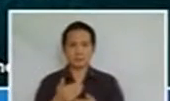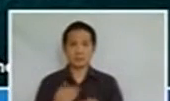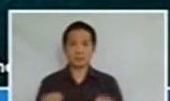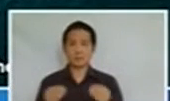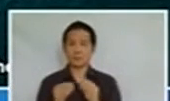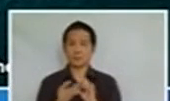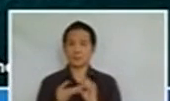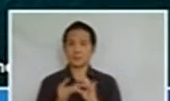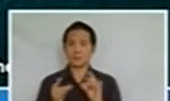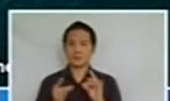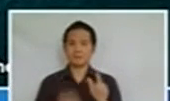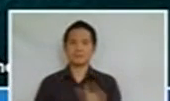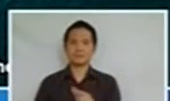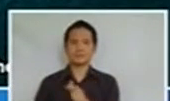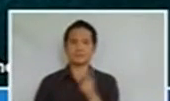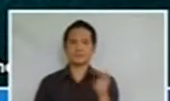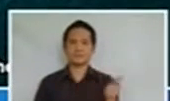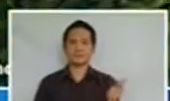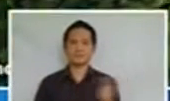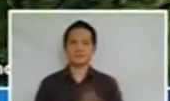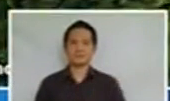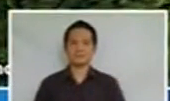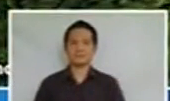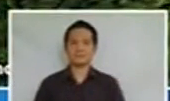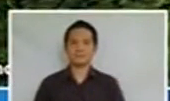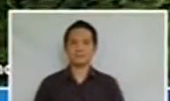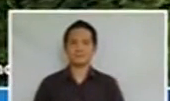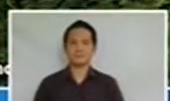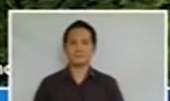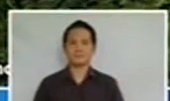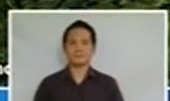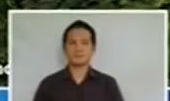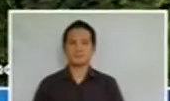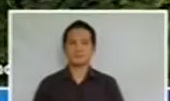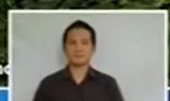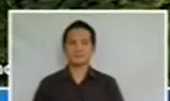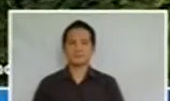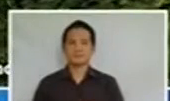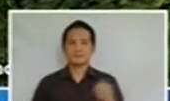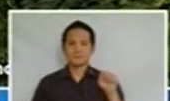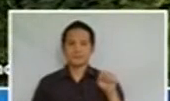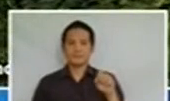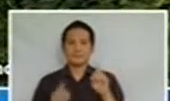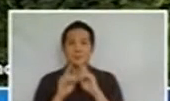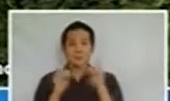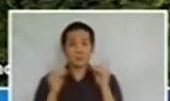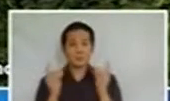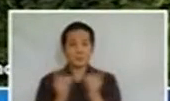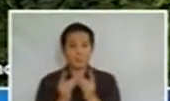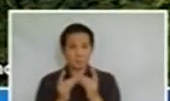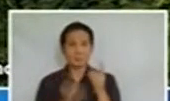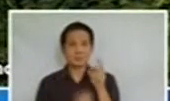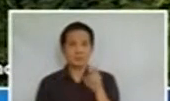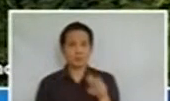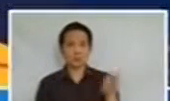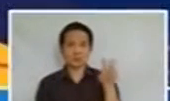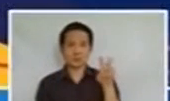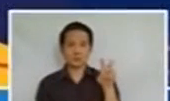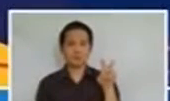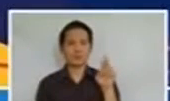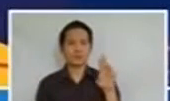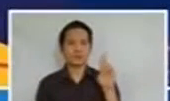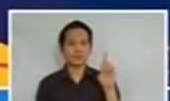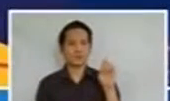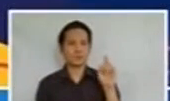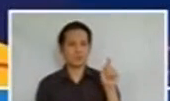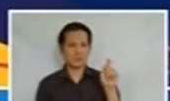niyang itinataguyod ng ahensya ang kampanyang Wake Up in Calabarzon sa pamamagitan ng promotional videos.